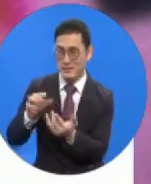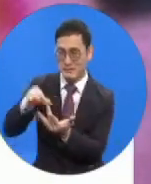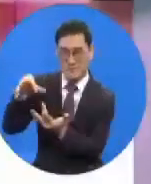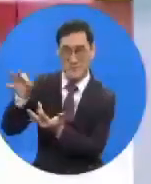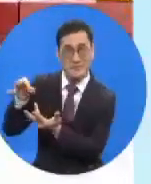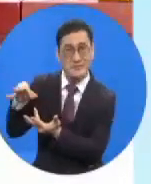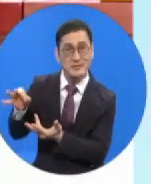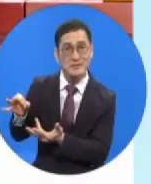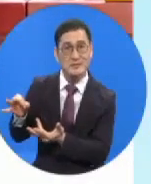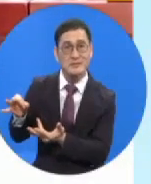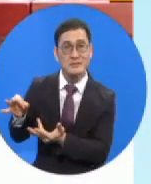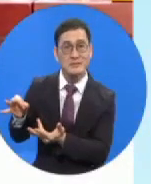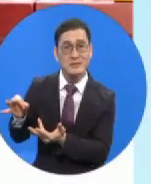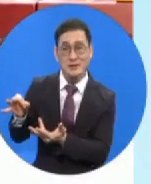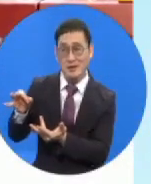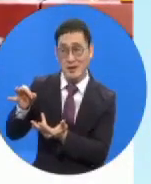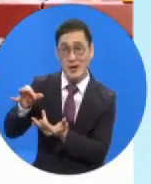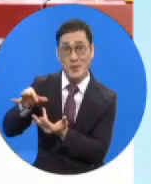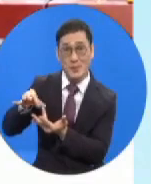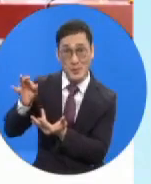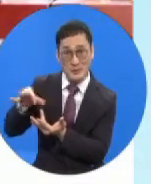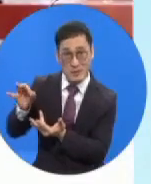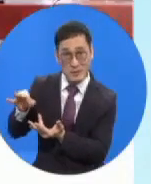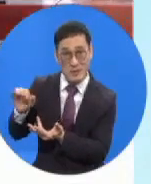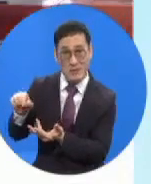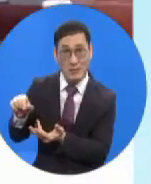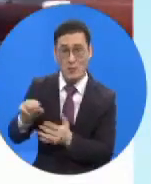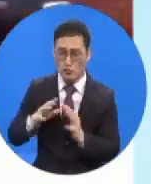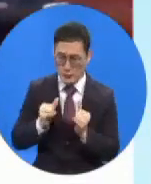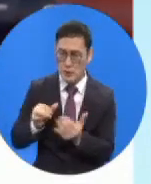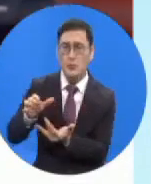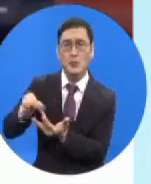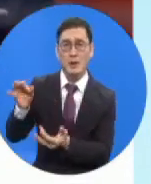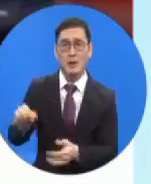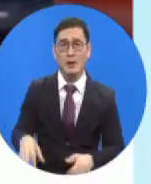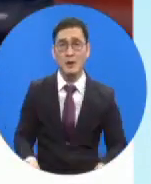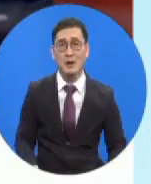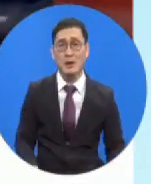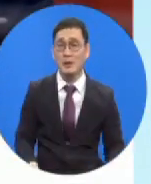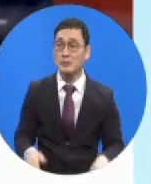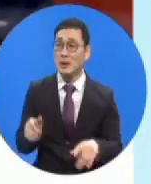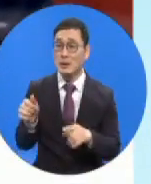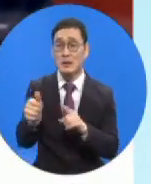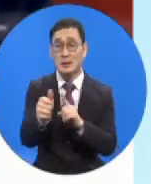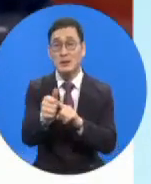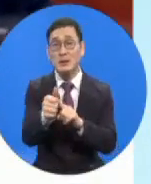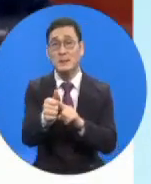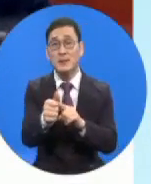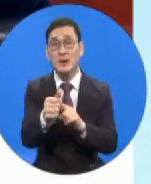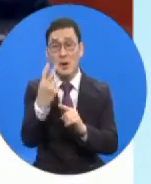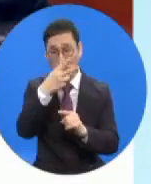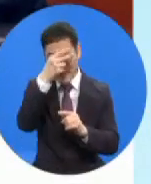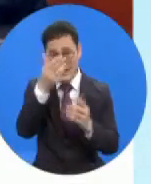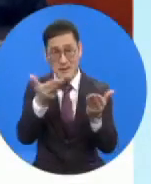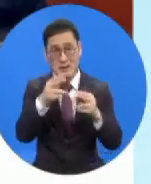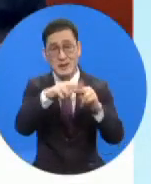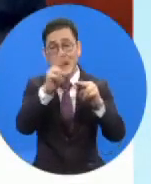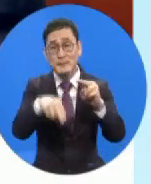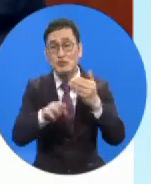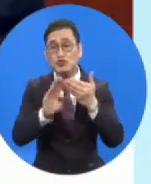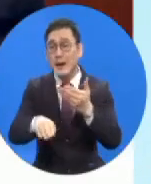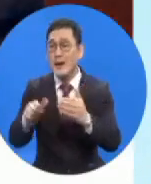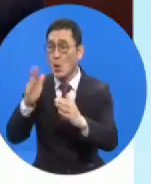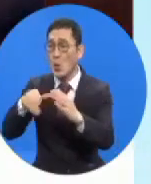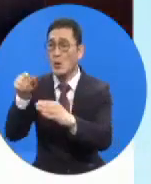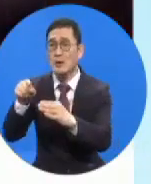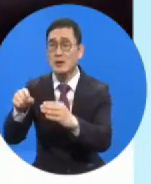법을 만드는 거는 이해가 가요. 그런데 이분의 어떤 그 퇴임 이후에 선출직 공무원으로 출마하는 것을